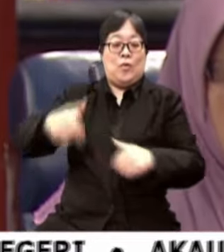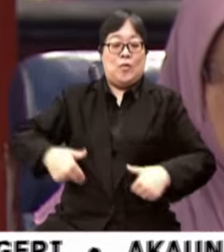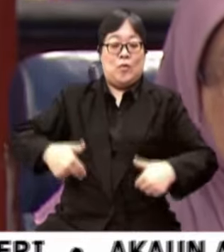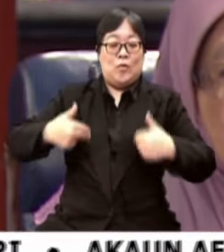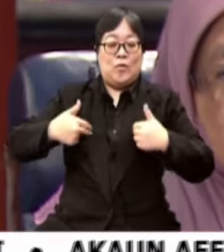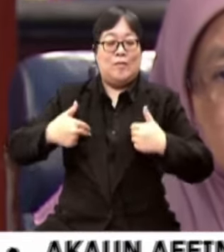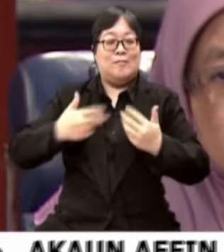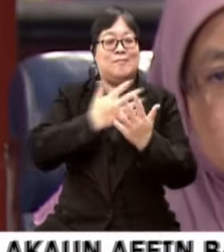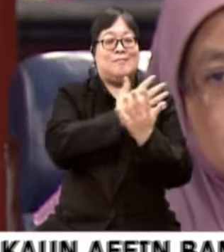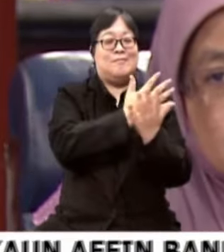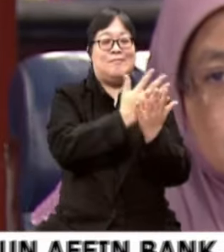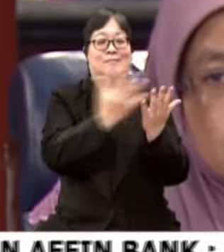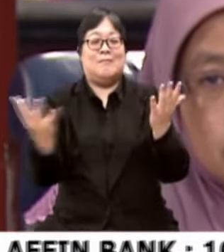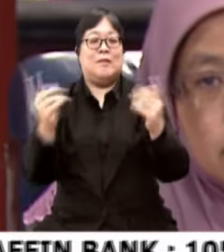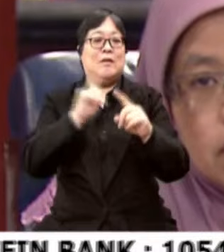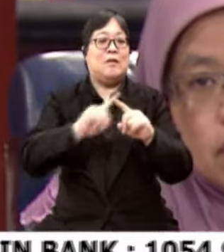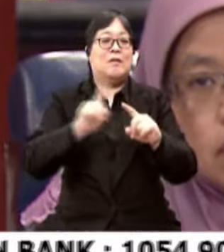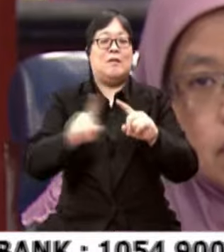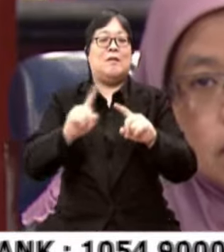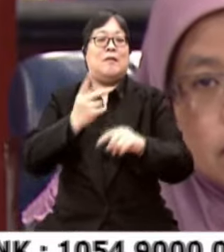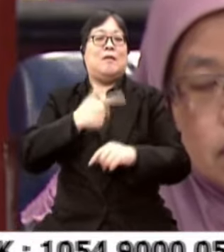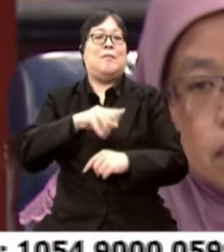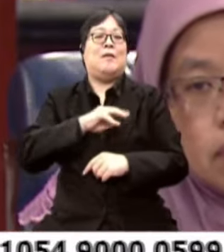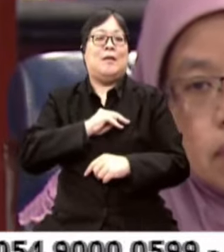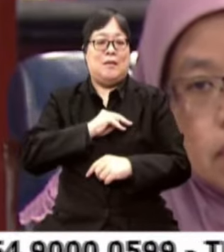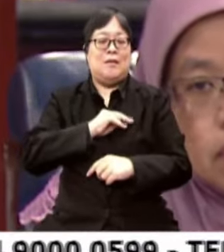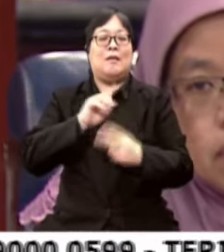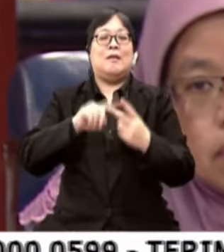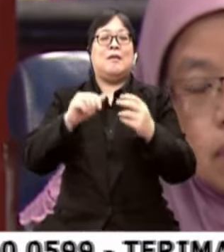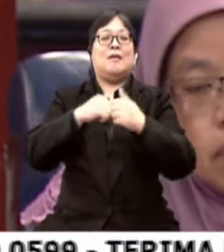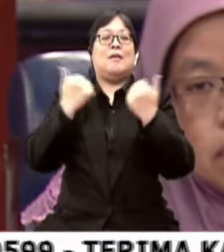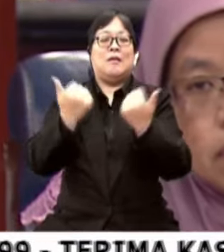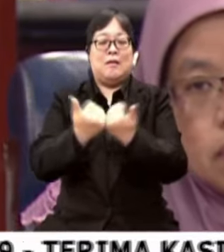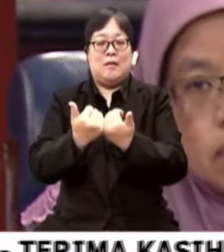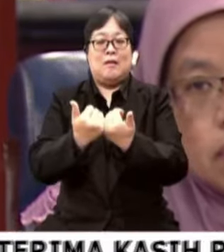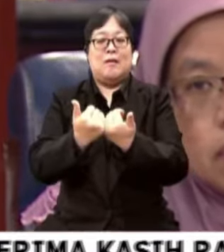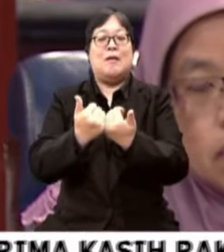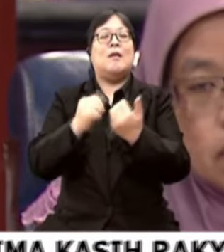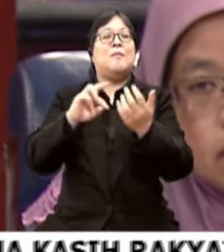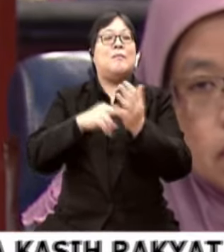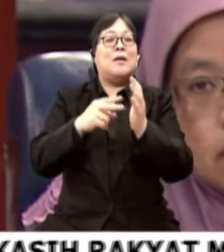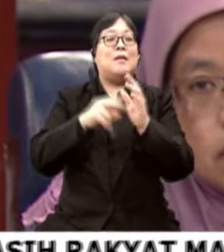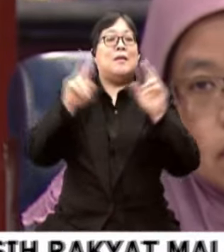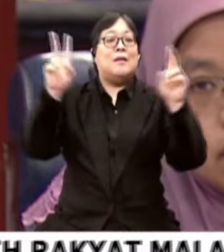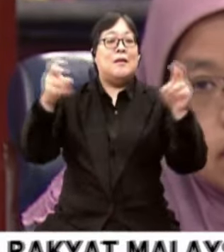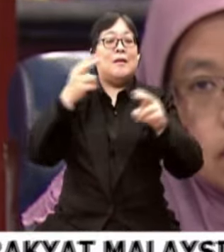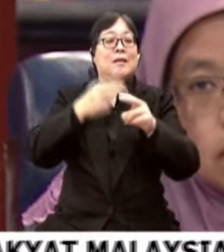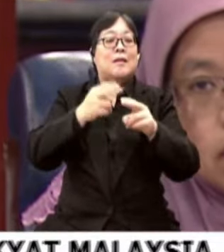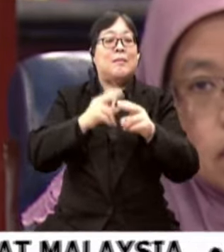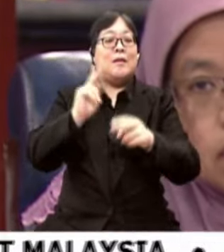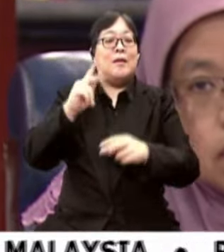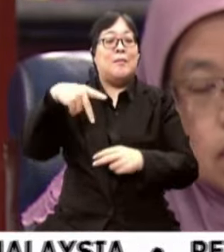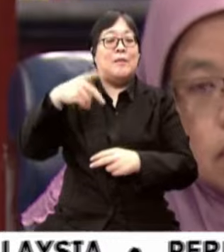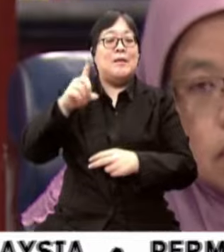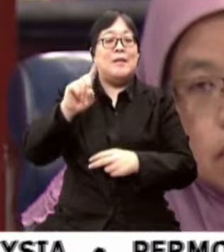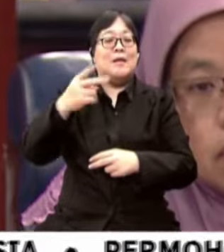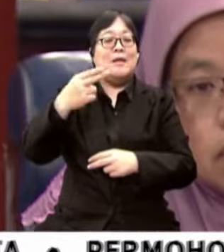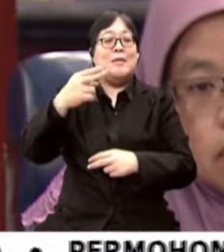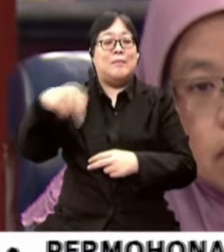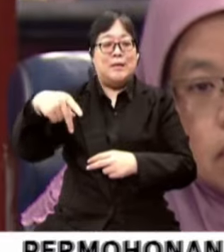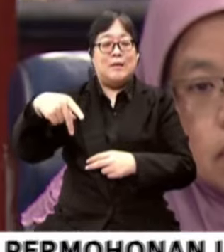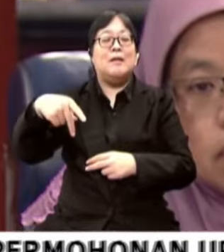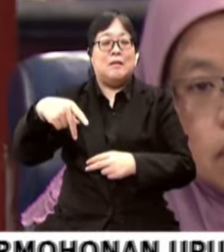melintasi bidang tugas banyak kementerian dan agensi makes Laras dengan nama Kementerian Perdagangan dalam negeri dan kausal hidup